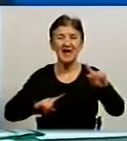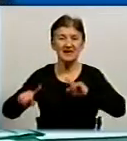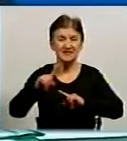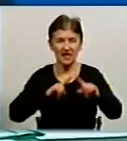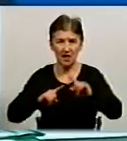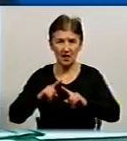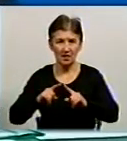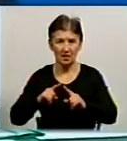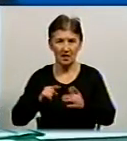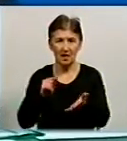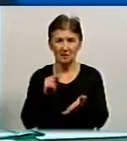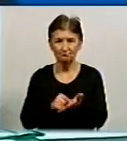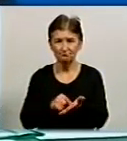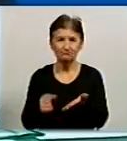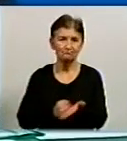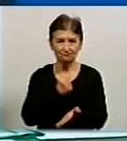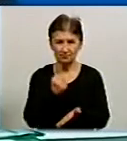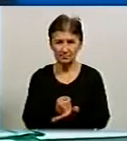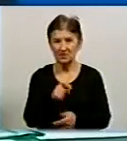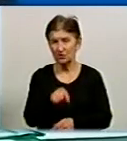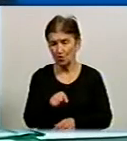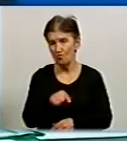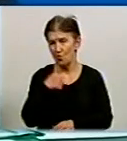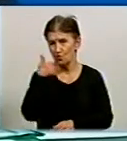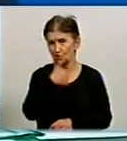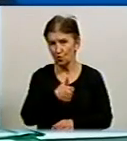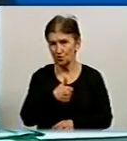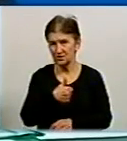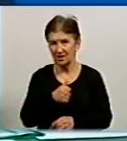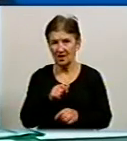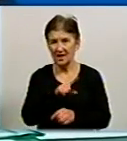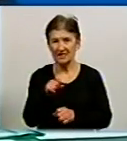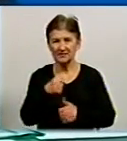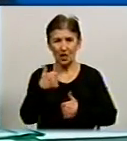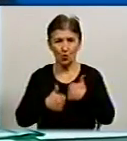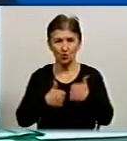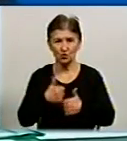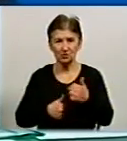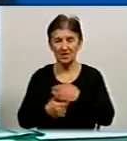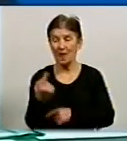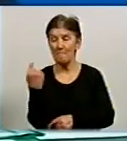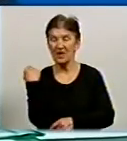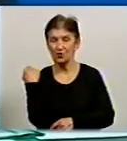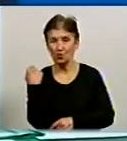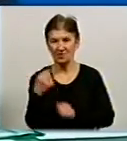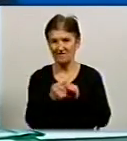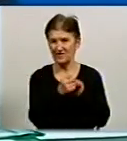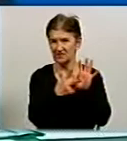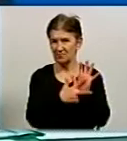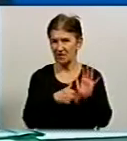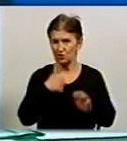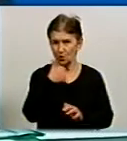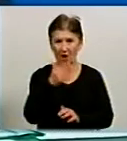питанні, тому в цьому році за конкурсом минулого року, 2018 року,